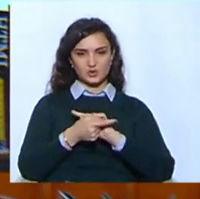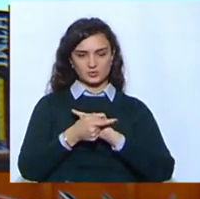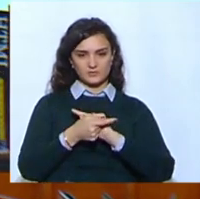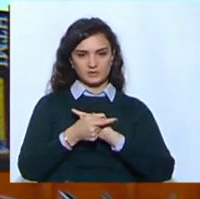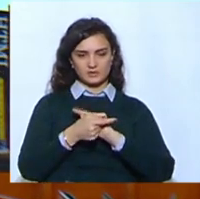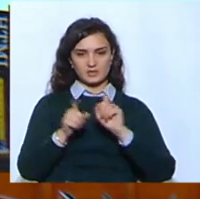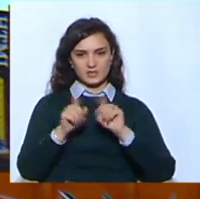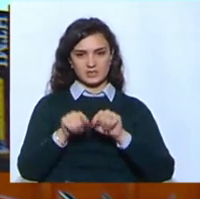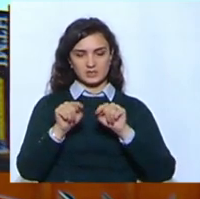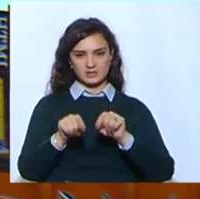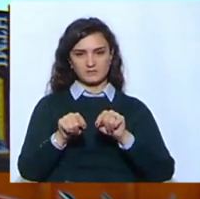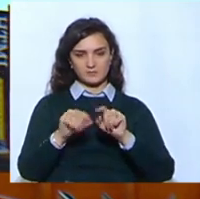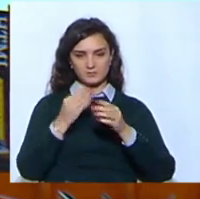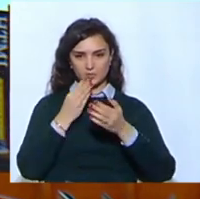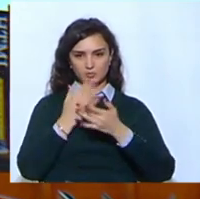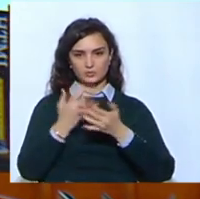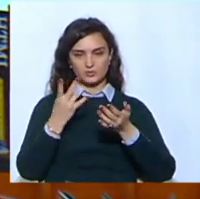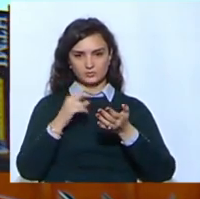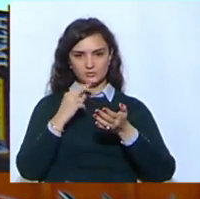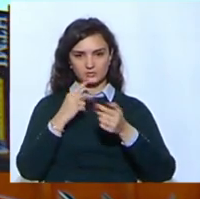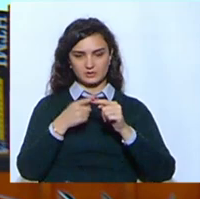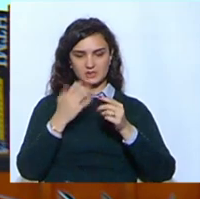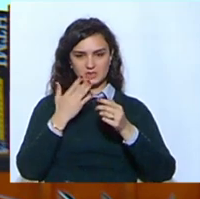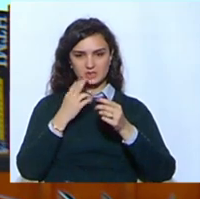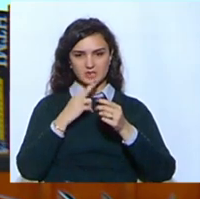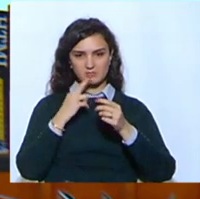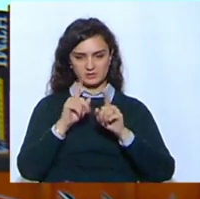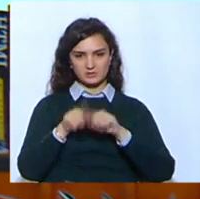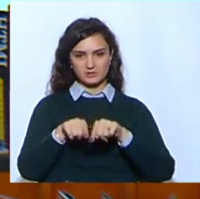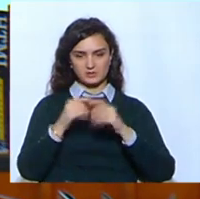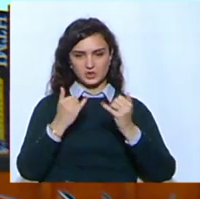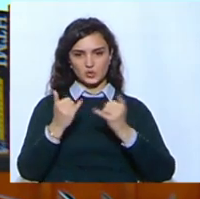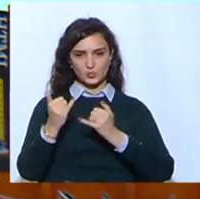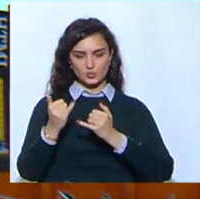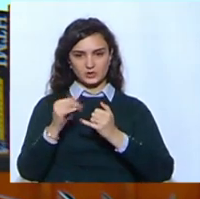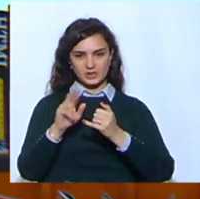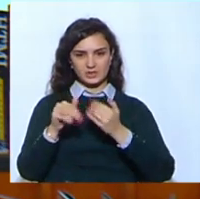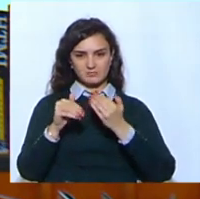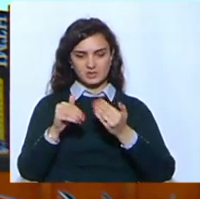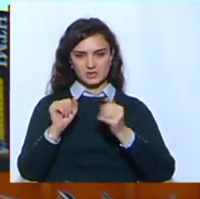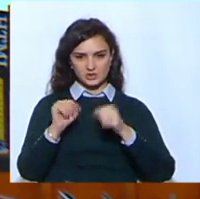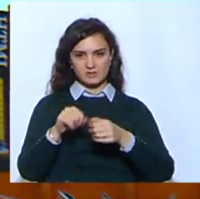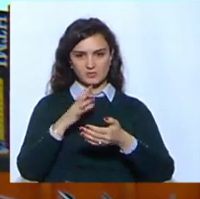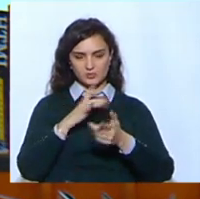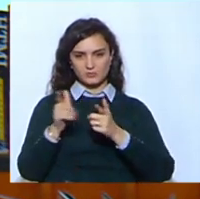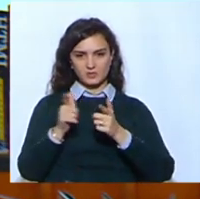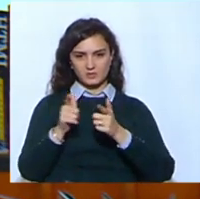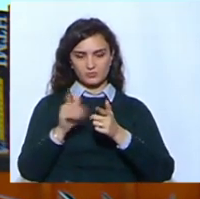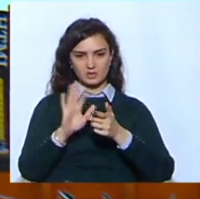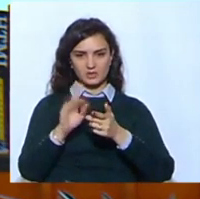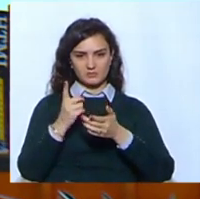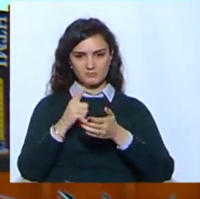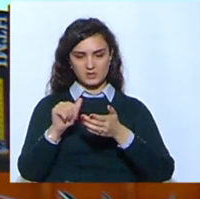შეუცვლელი, ასეთივე პროდუქტად უნდა განვიხილოთ წაბლი, რომელიც სეზონურია და მისგან შეიძლება იყოს მომზადებული არა